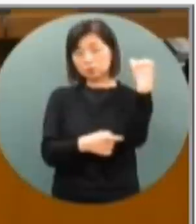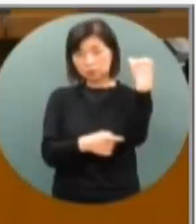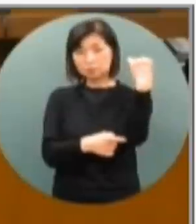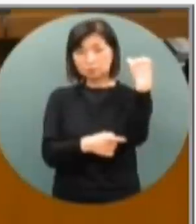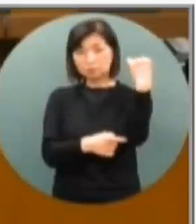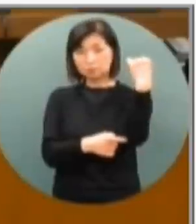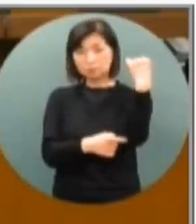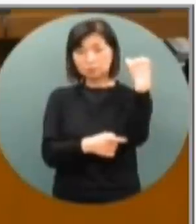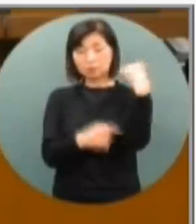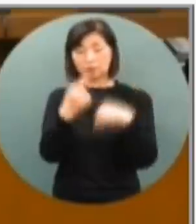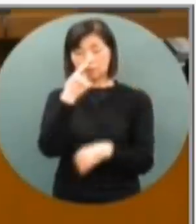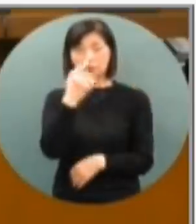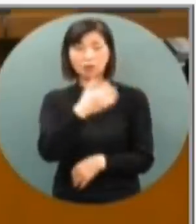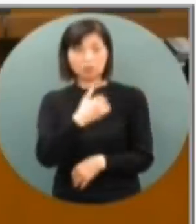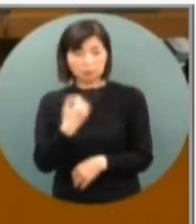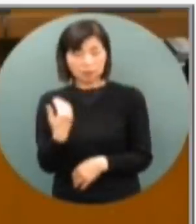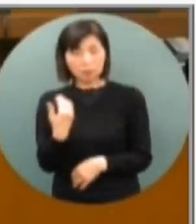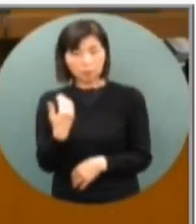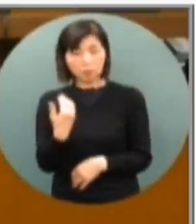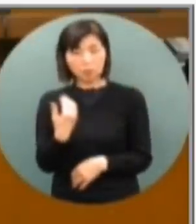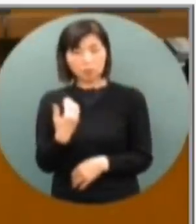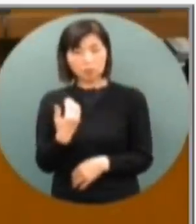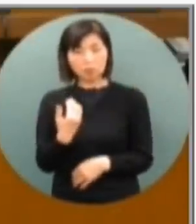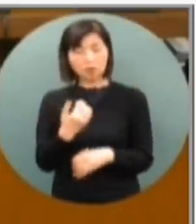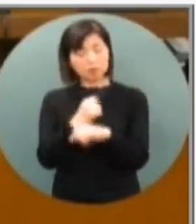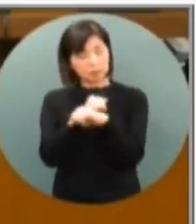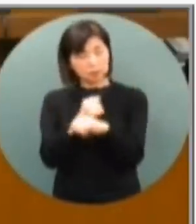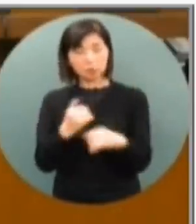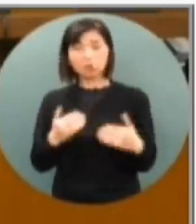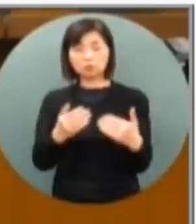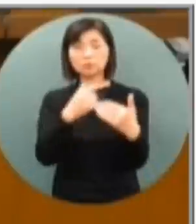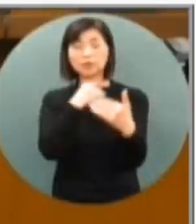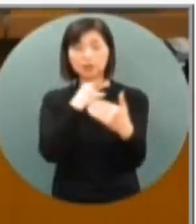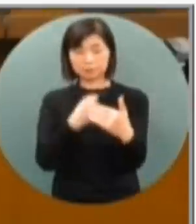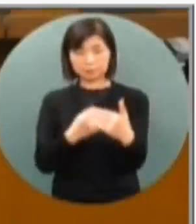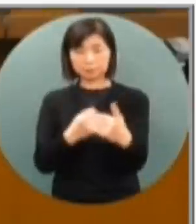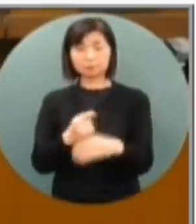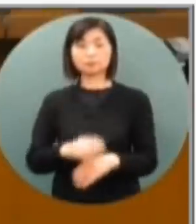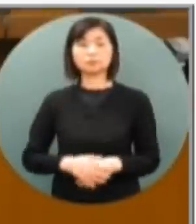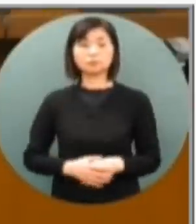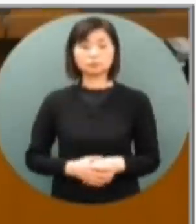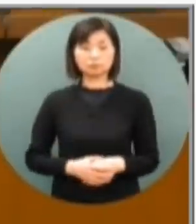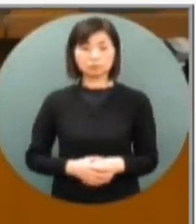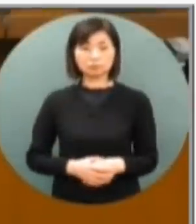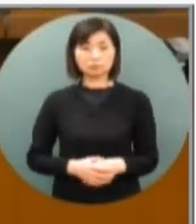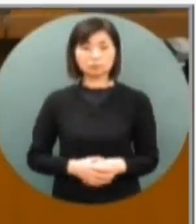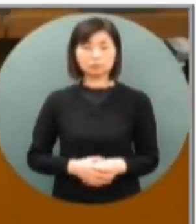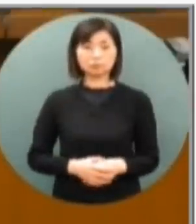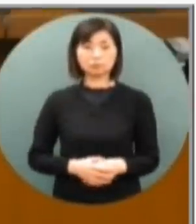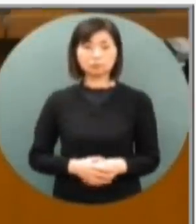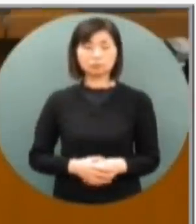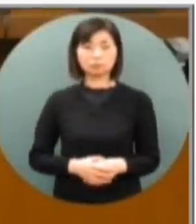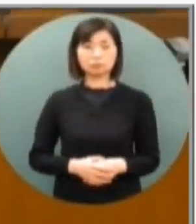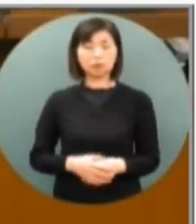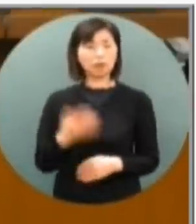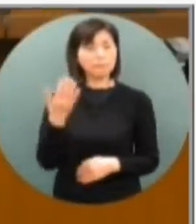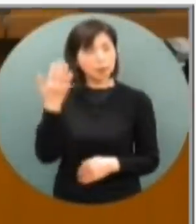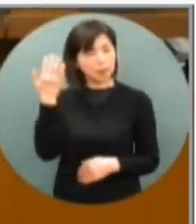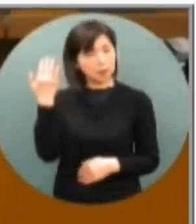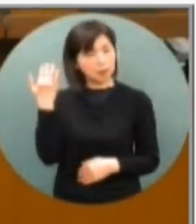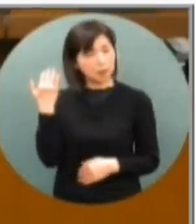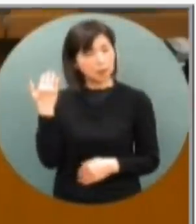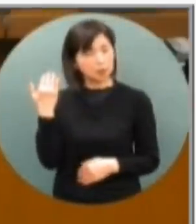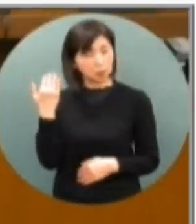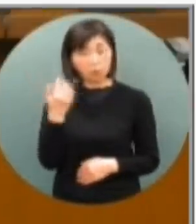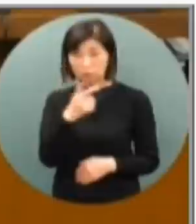検討は今後も進めさせていただきたいと思っております。 まあ、実は過去のいろんないきさつを若